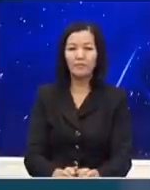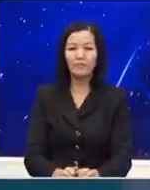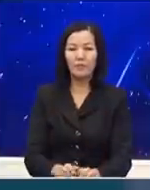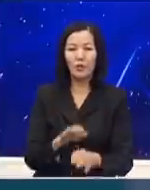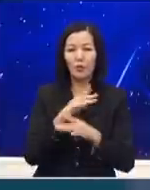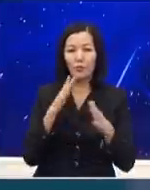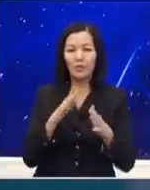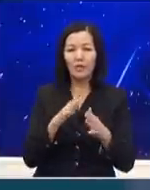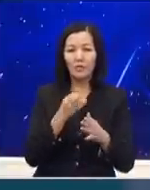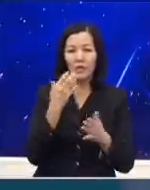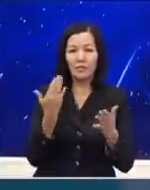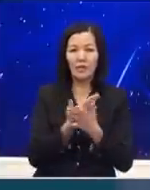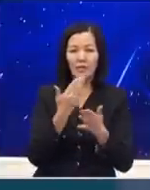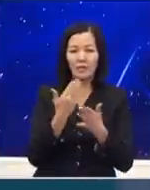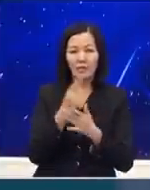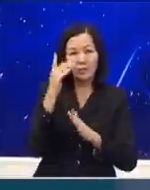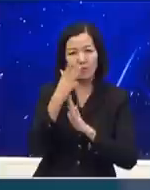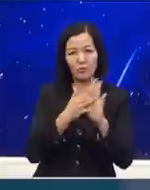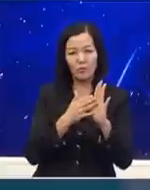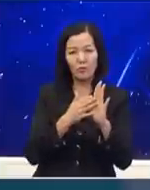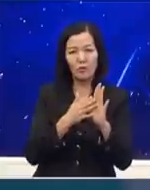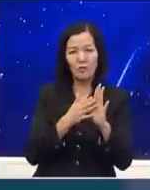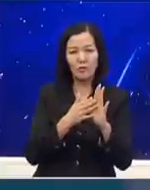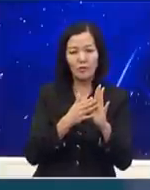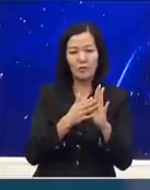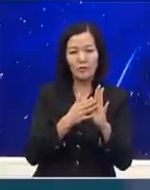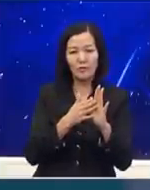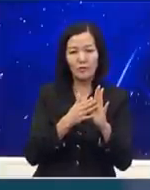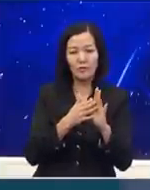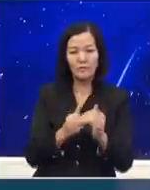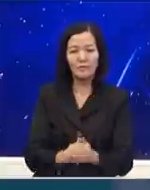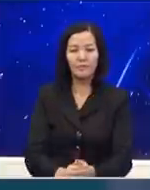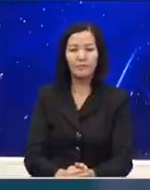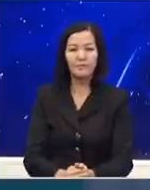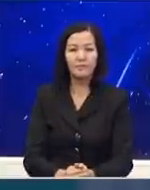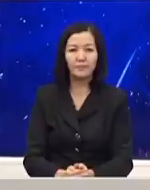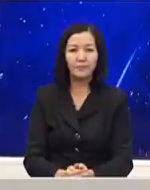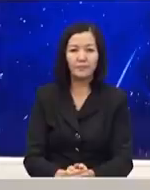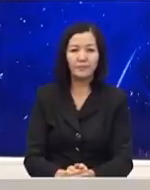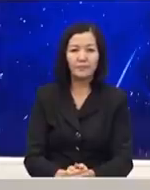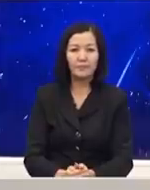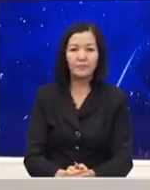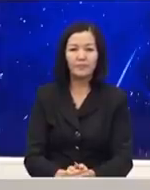көп деген жақсы нәрселер айтылды, ой саналарына көп нәрсе түйді деген ойдамын.